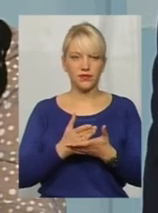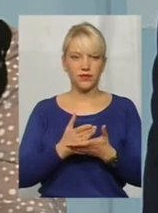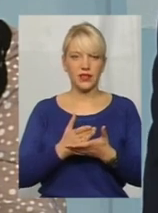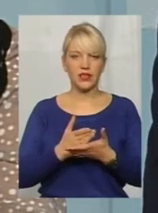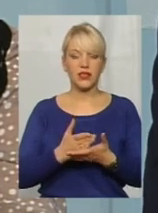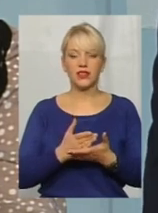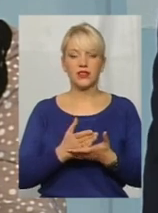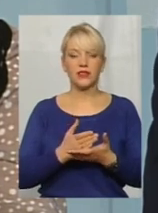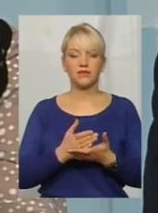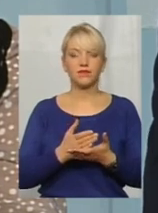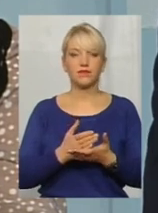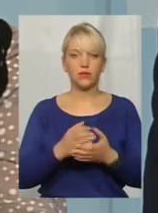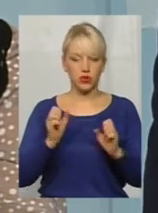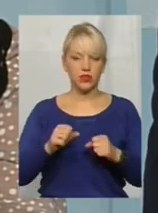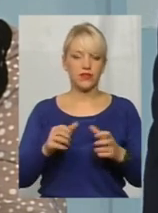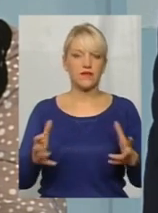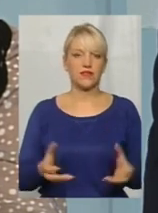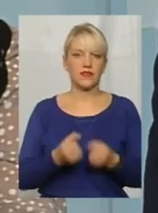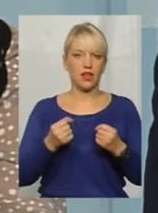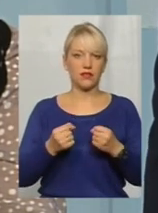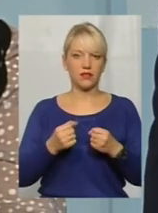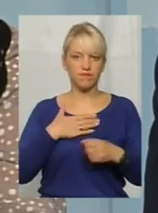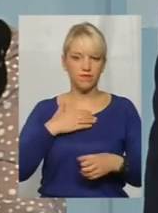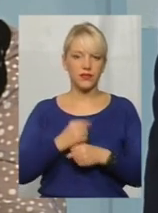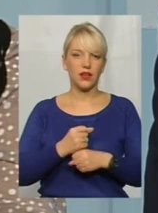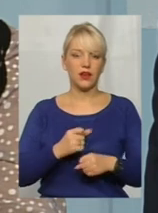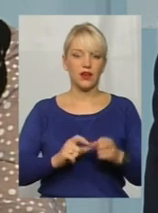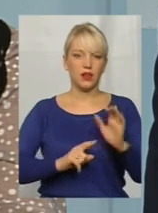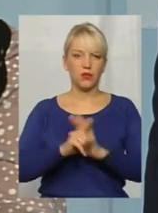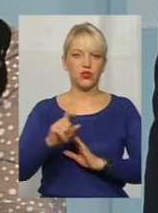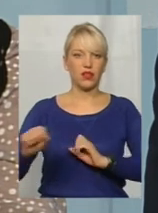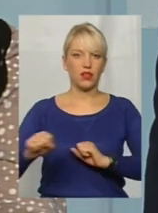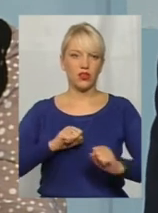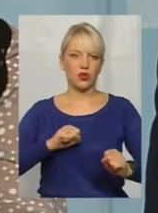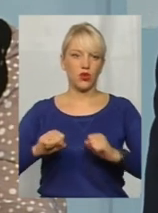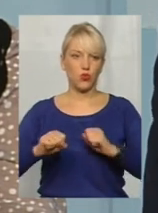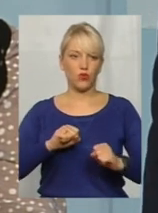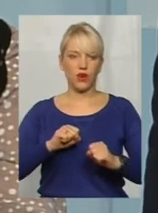ситуацію в свої руки, розставити всіх по місцям і почати керувати